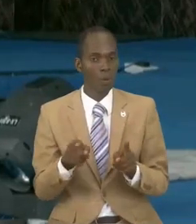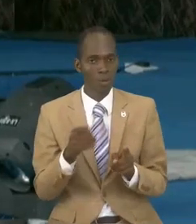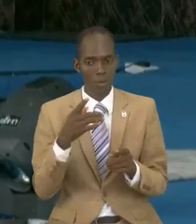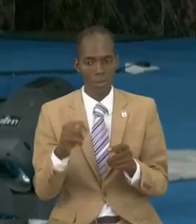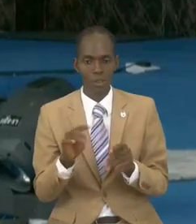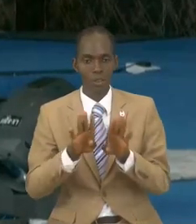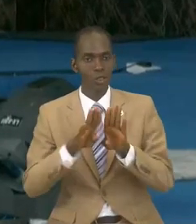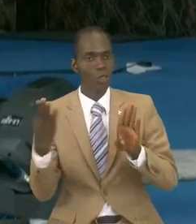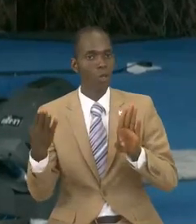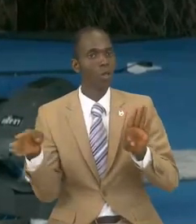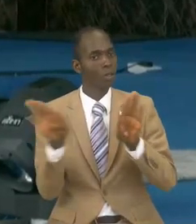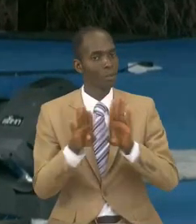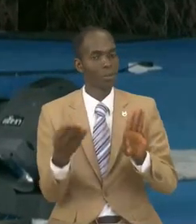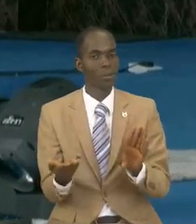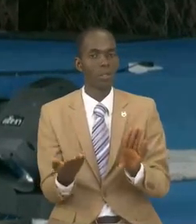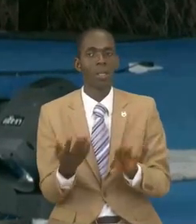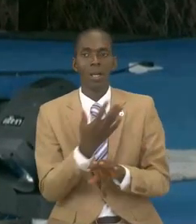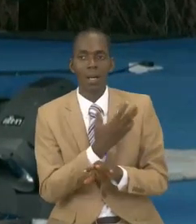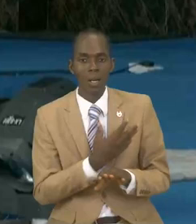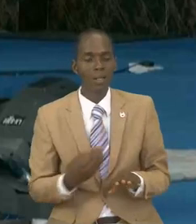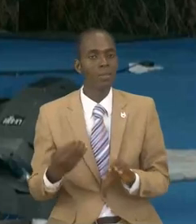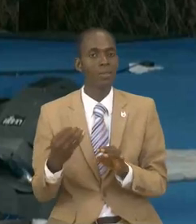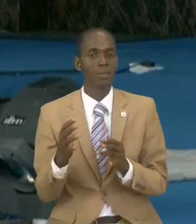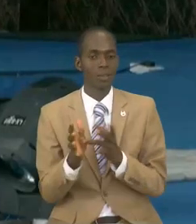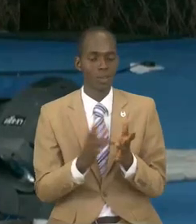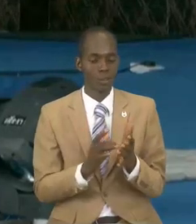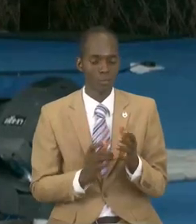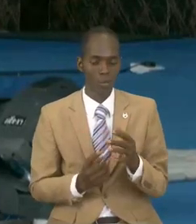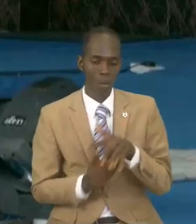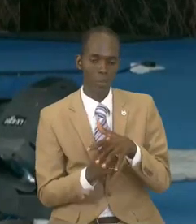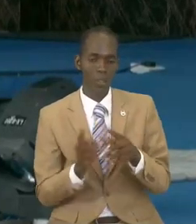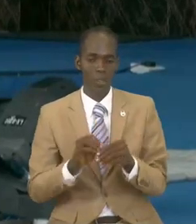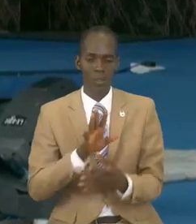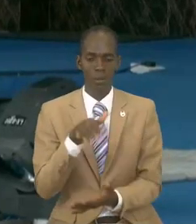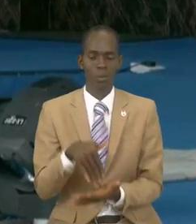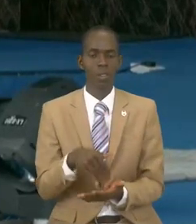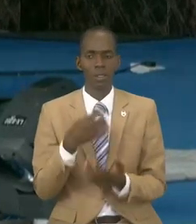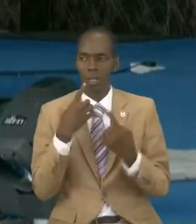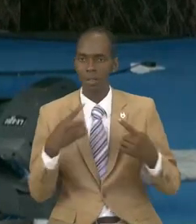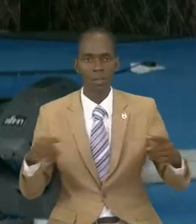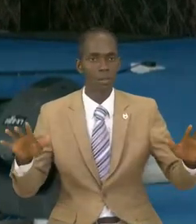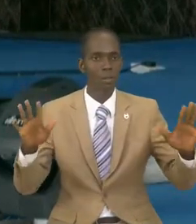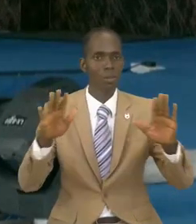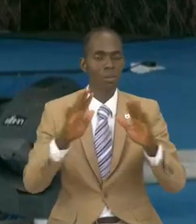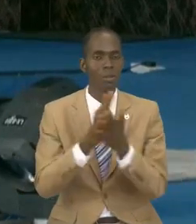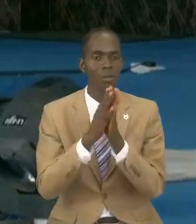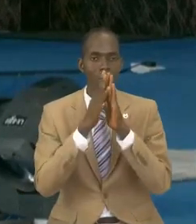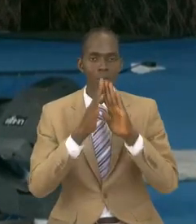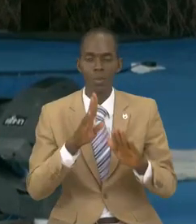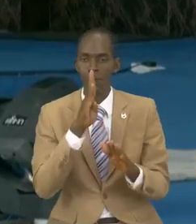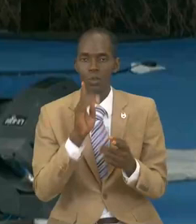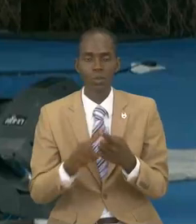Jésus vint les portes étant fermées, se présenta au milieu d'eux et dit « La paix